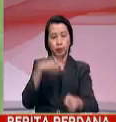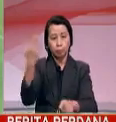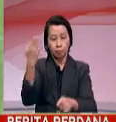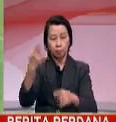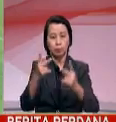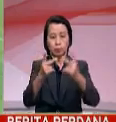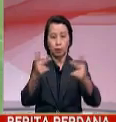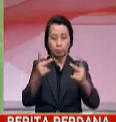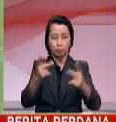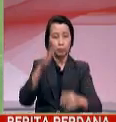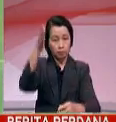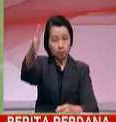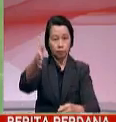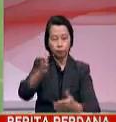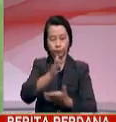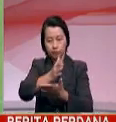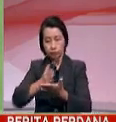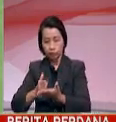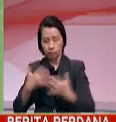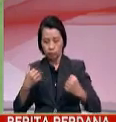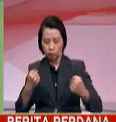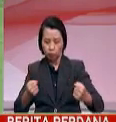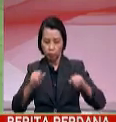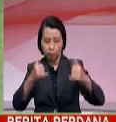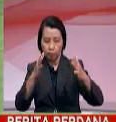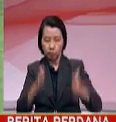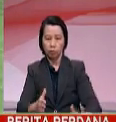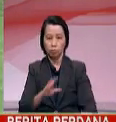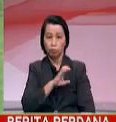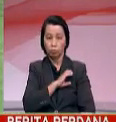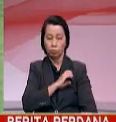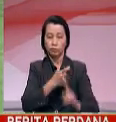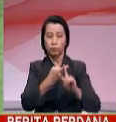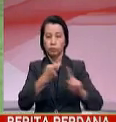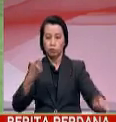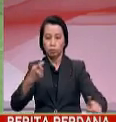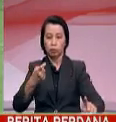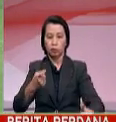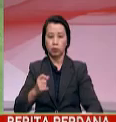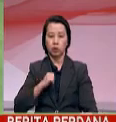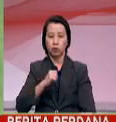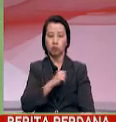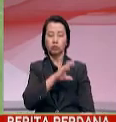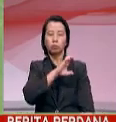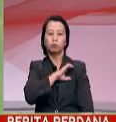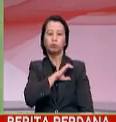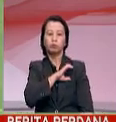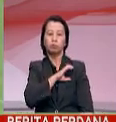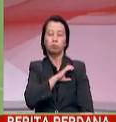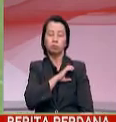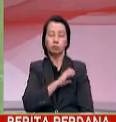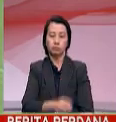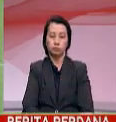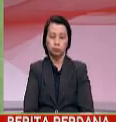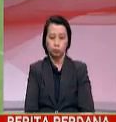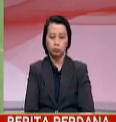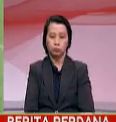depan. Hampir separuh daripada kekuatan pemain The Corps terdiri daripada anggota polis.